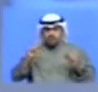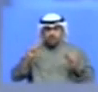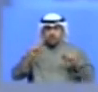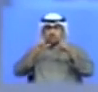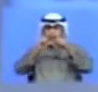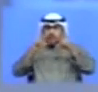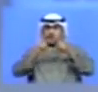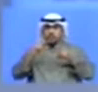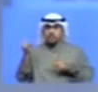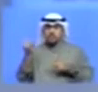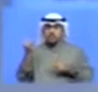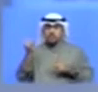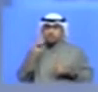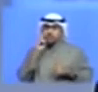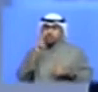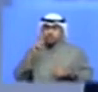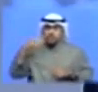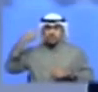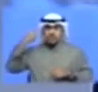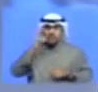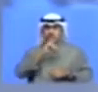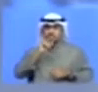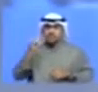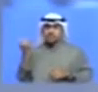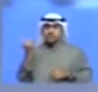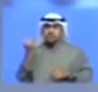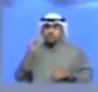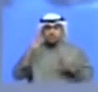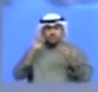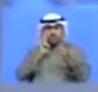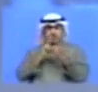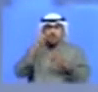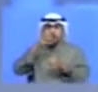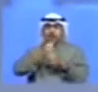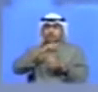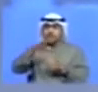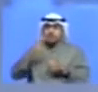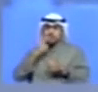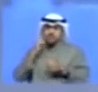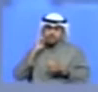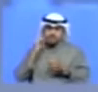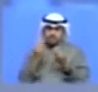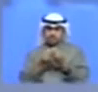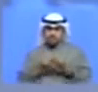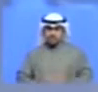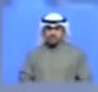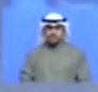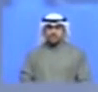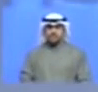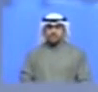النشرة، كل شكر للزميل مذيع لغة الإشارة خليفة آل بن علي. إليكم تذكير بأبرز عناوين هذه